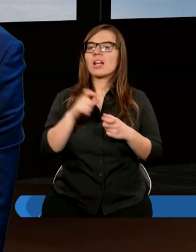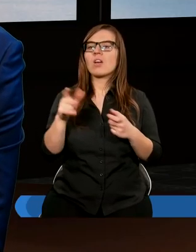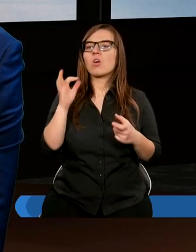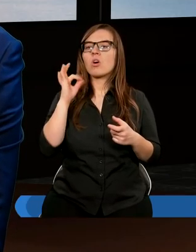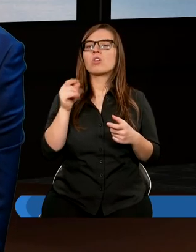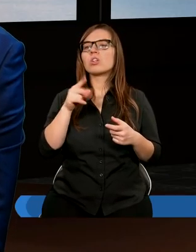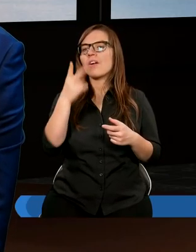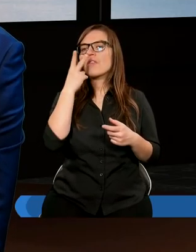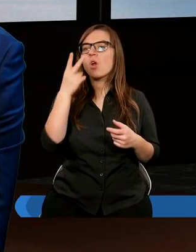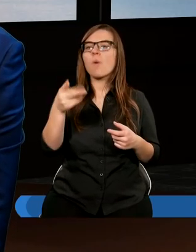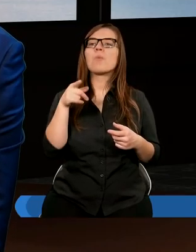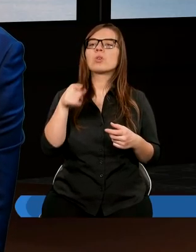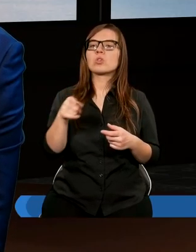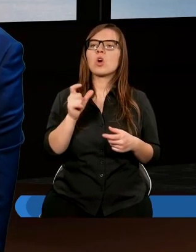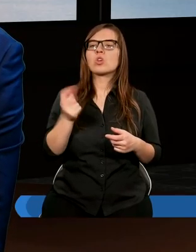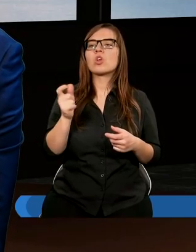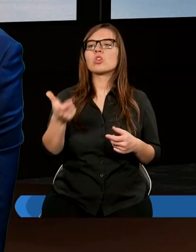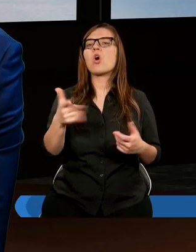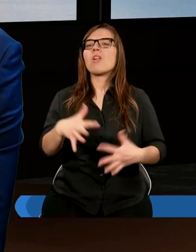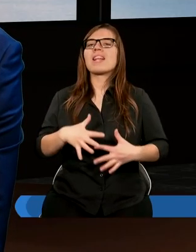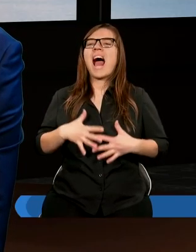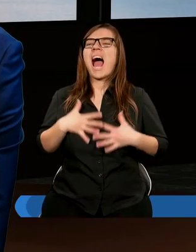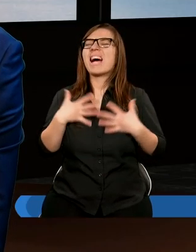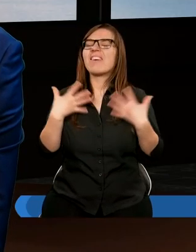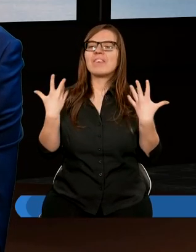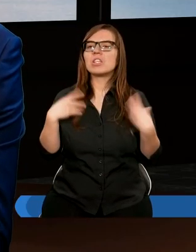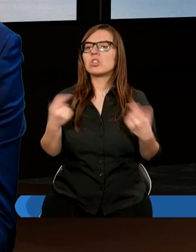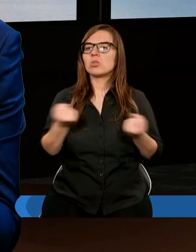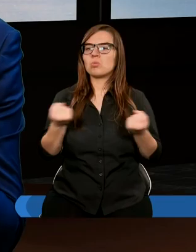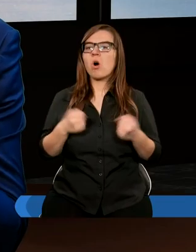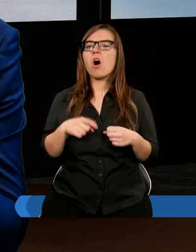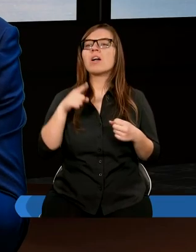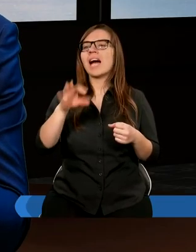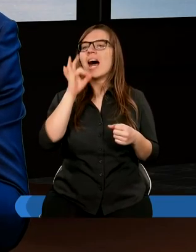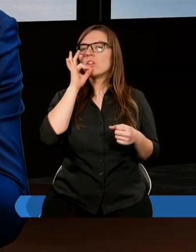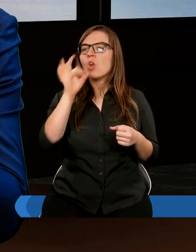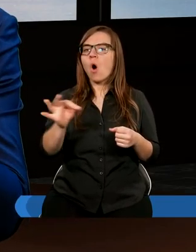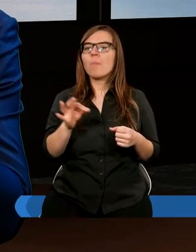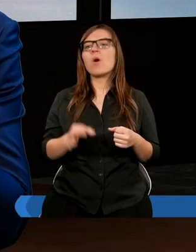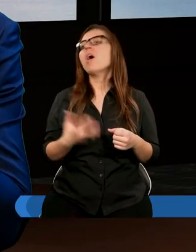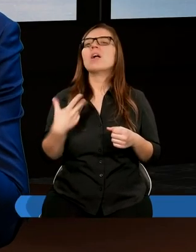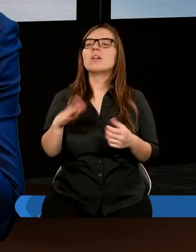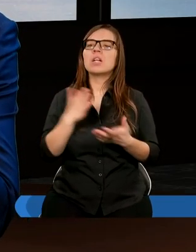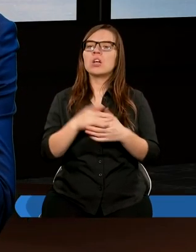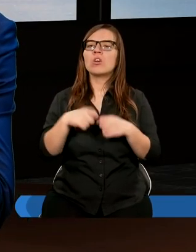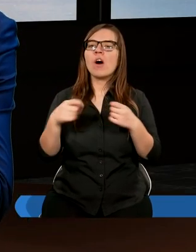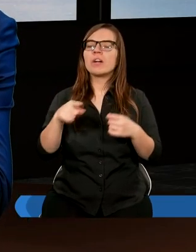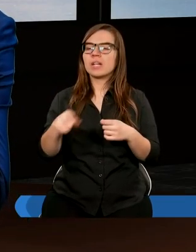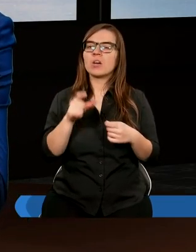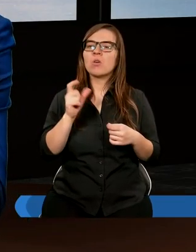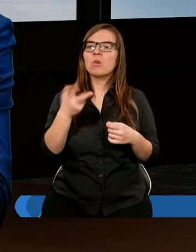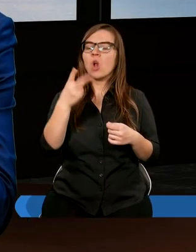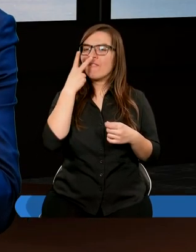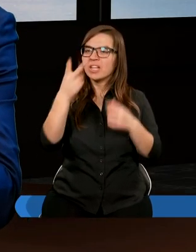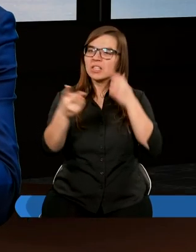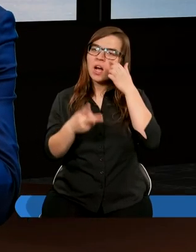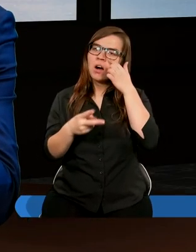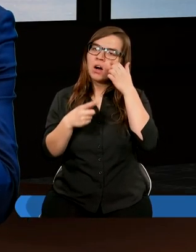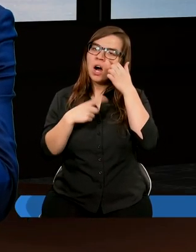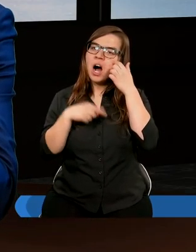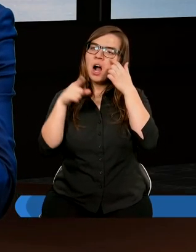że on zobaczył w niej coś, co go zachwyciło i ta dobroć nie tylko się odnosiła w zasadzie tutaj do tego, że widział,